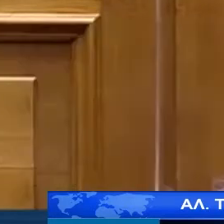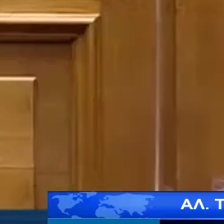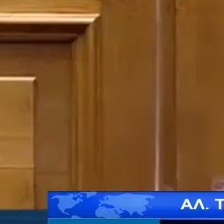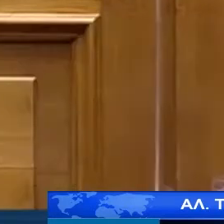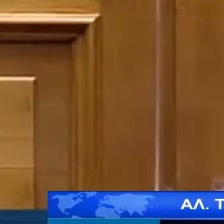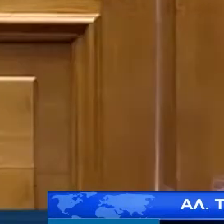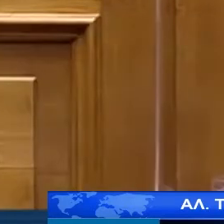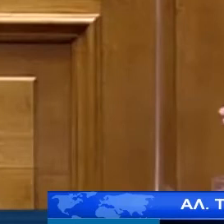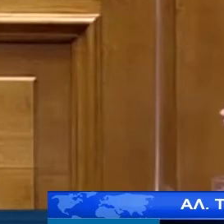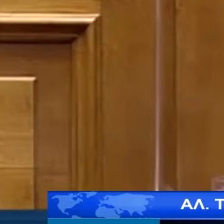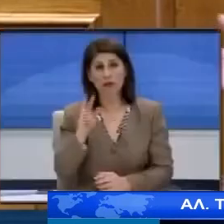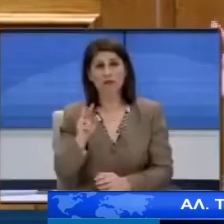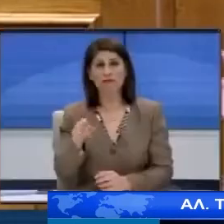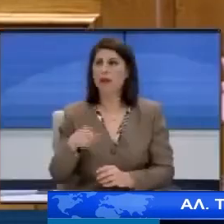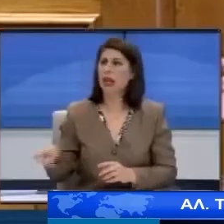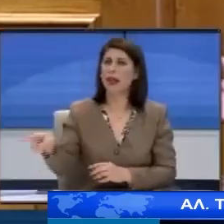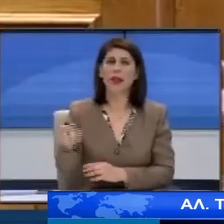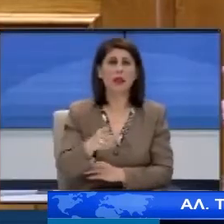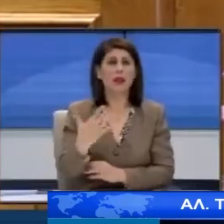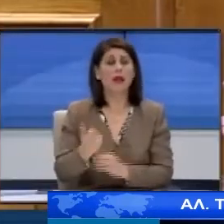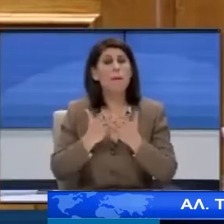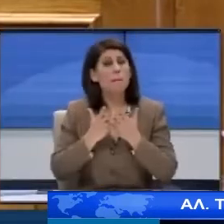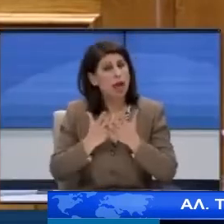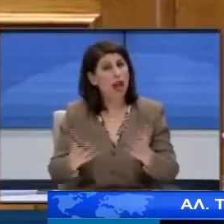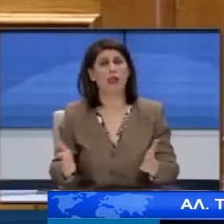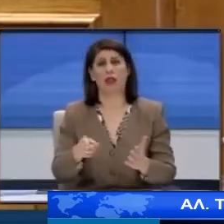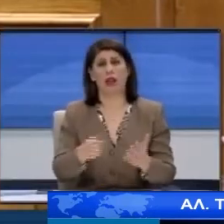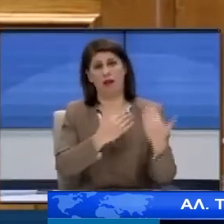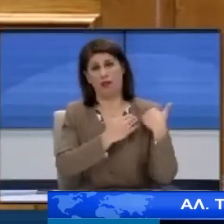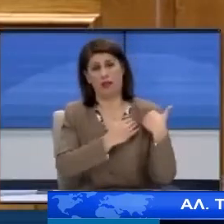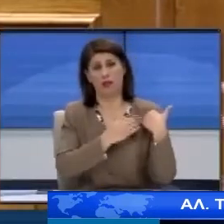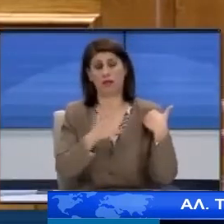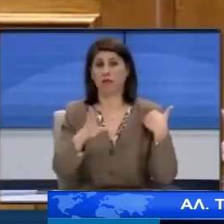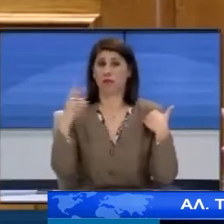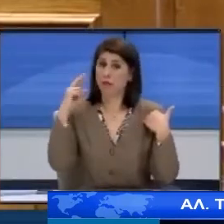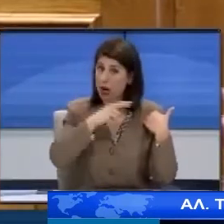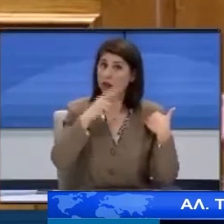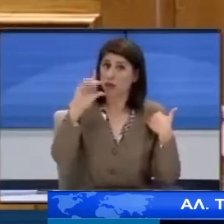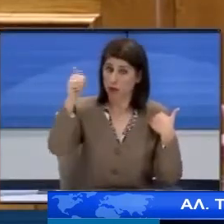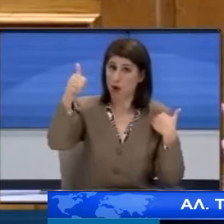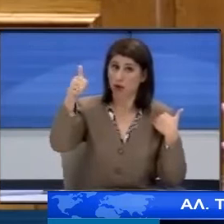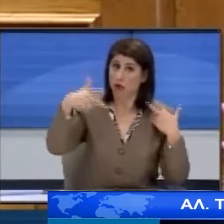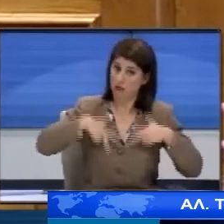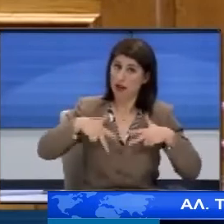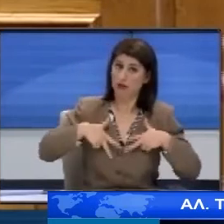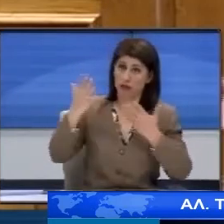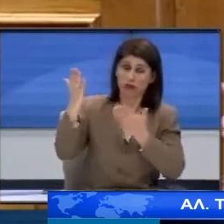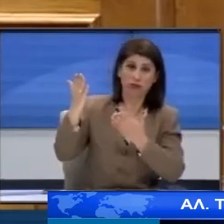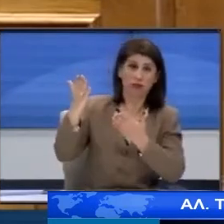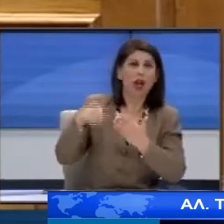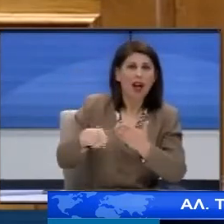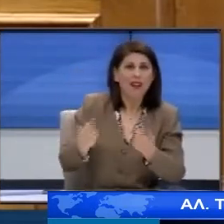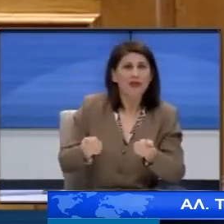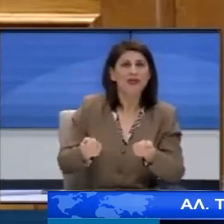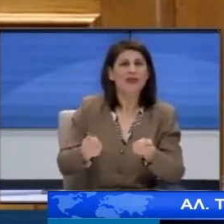εκείνοι που έχουν αντικειμενικά τη μεγαλύτερη ευθύνη, ο Πρωθυπουργός πάνω απ' όλα και η κυβέρνηση. Έτσι